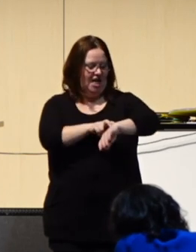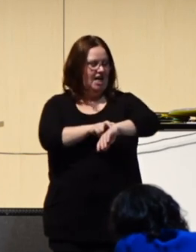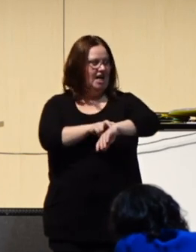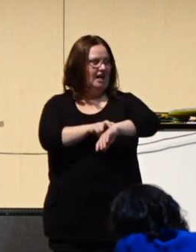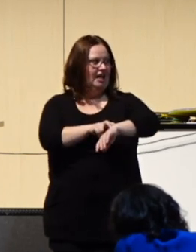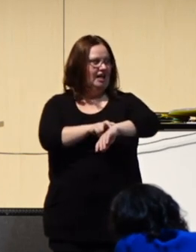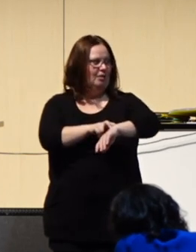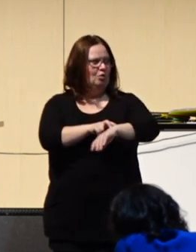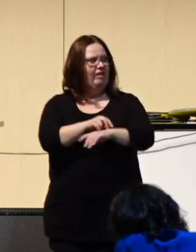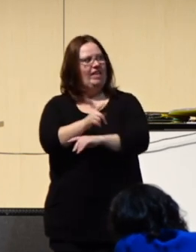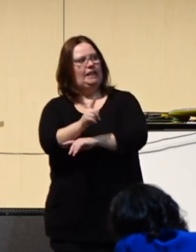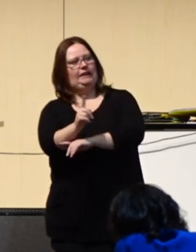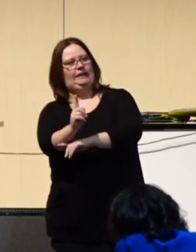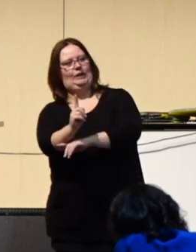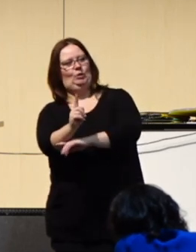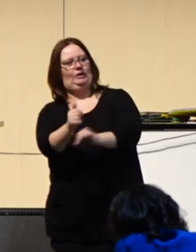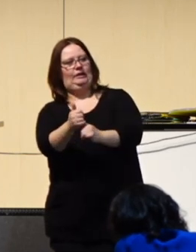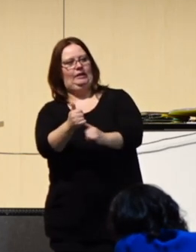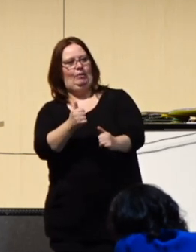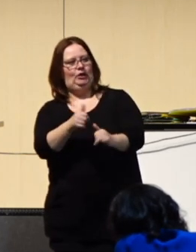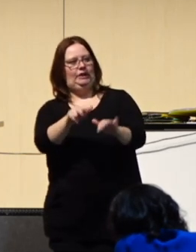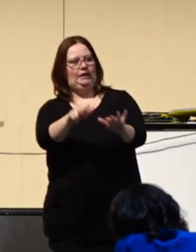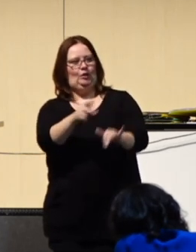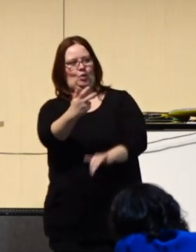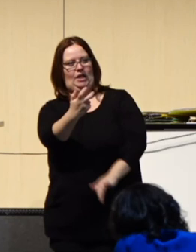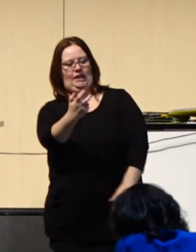wir mit wenigen Sekunden Abstand die 18.30